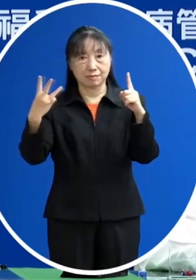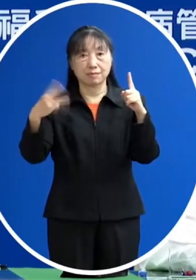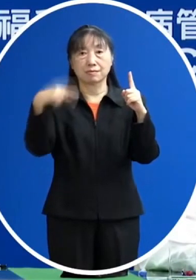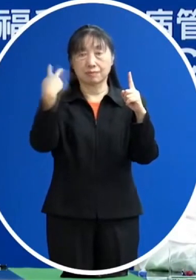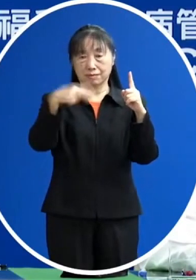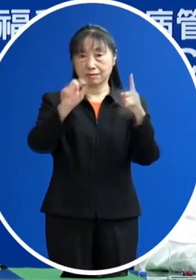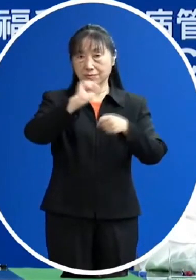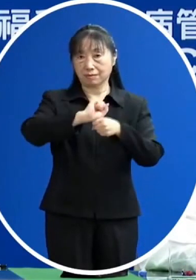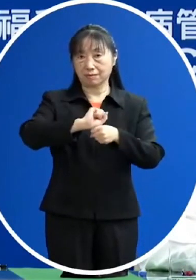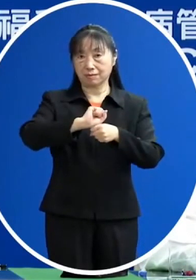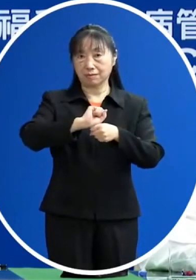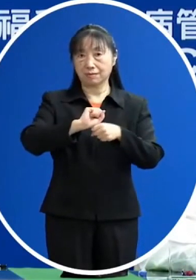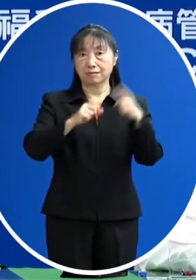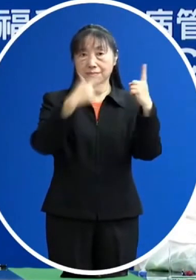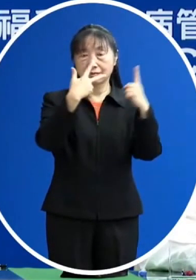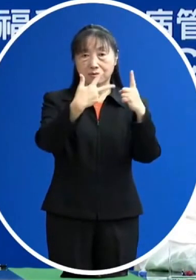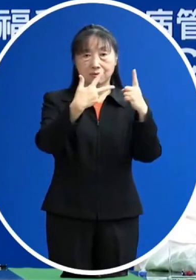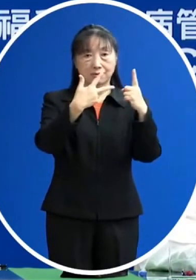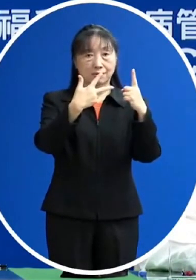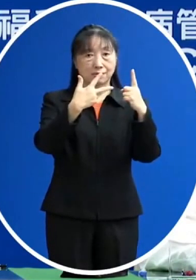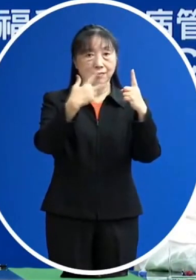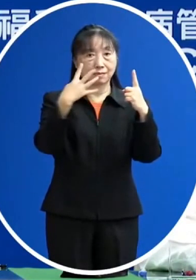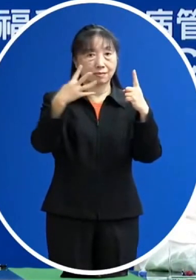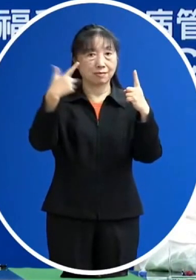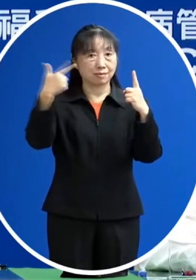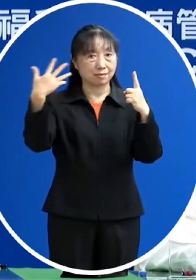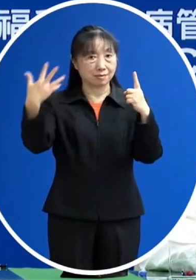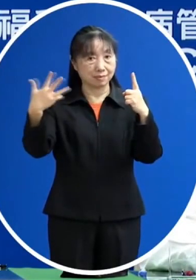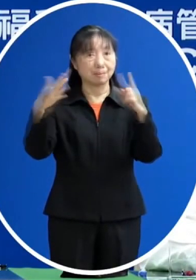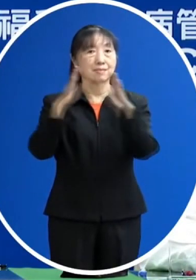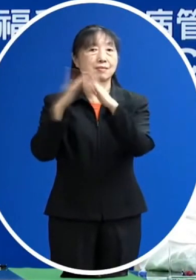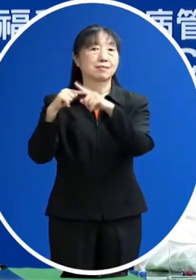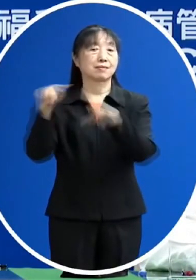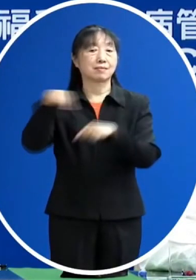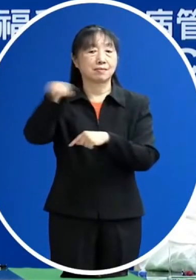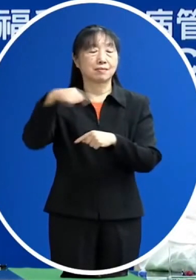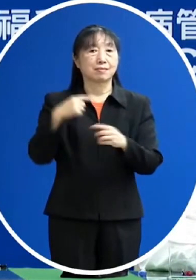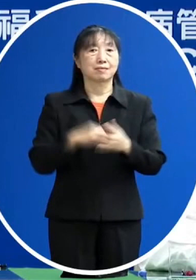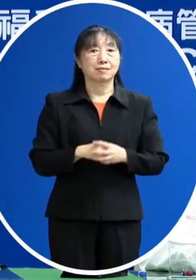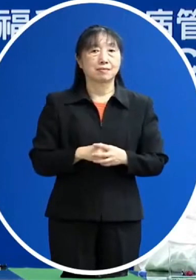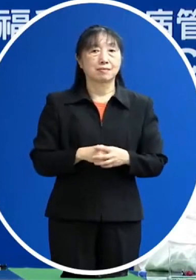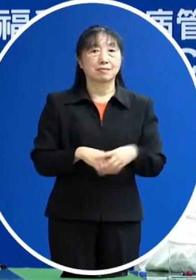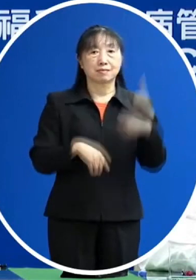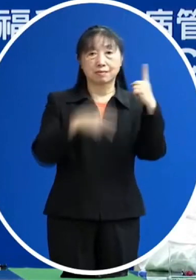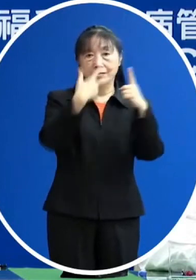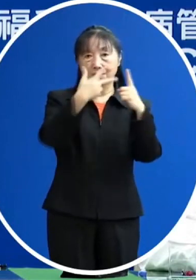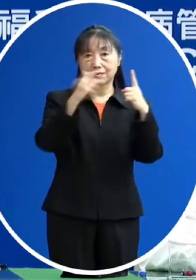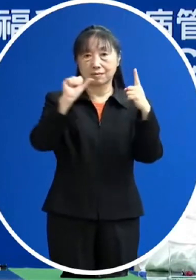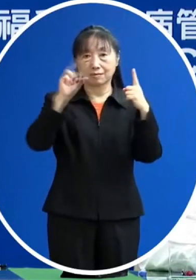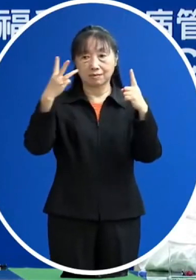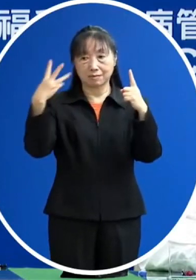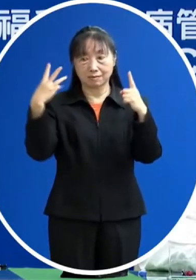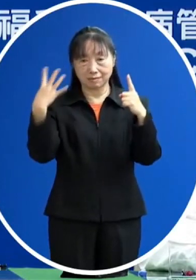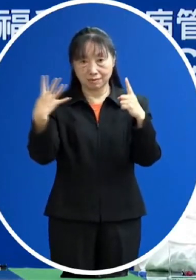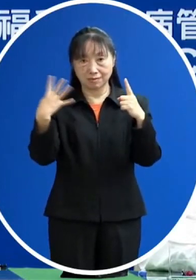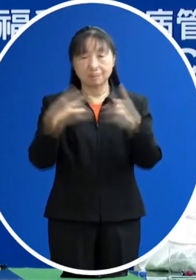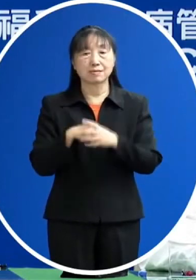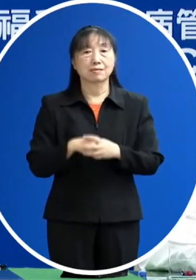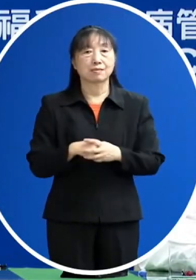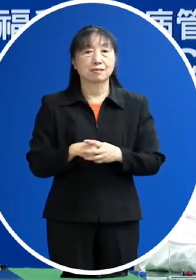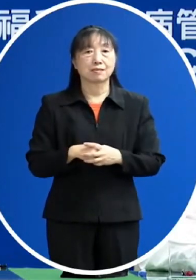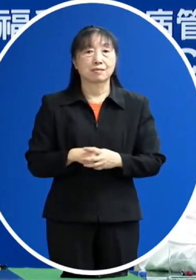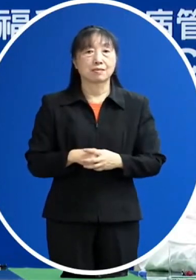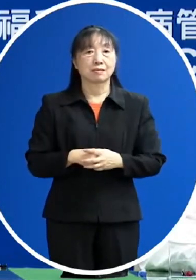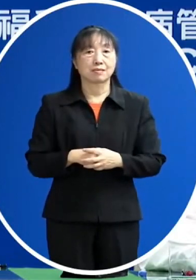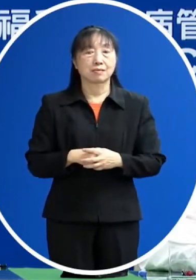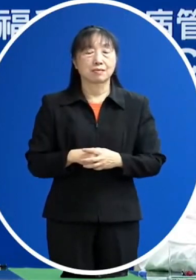外增加了一个17468的家人哈，那是17534好，那些都